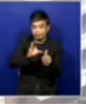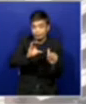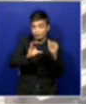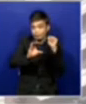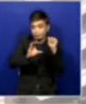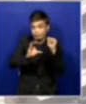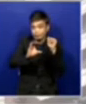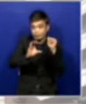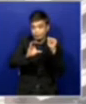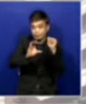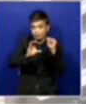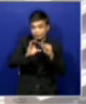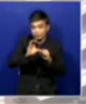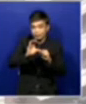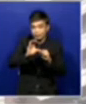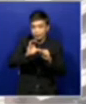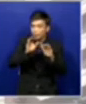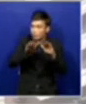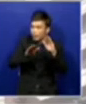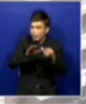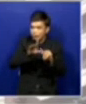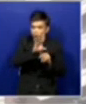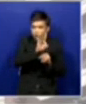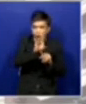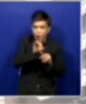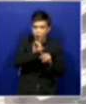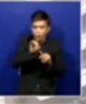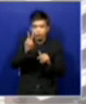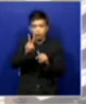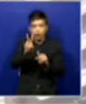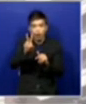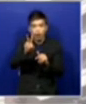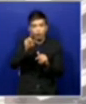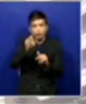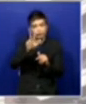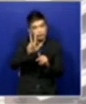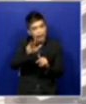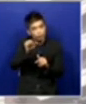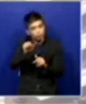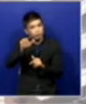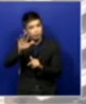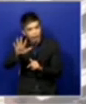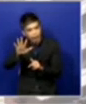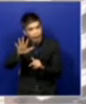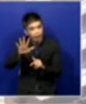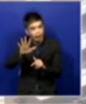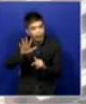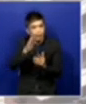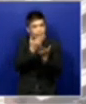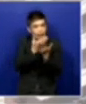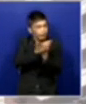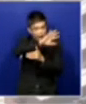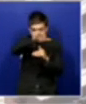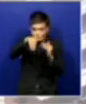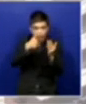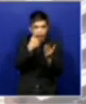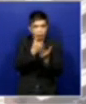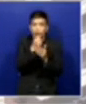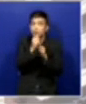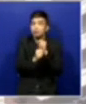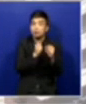จากเดิมไม่น้อยกว่าร้อยละ2ไม่เกินร้อยละ 3.5 ของยอดงบประมาณรายจ่ายประจ